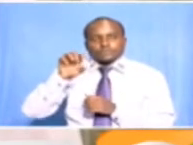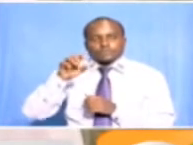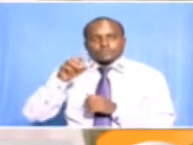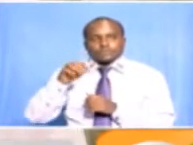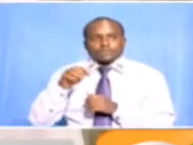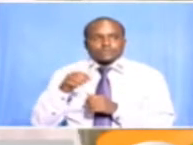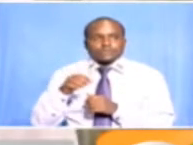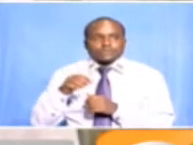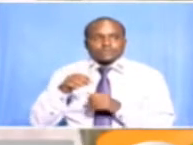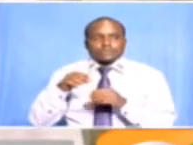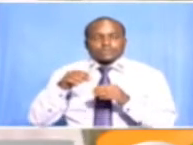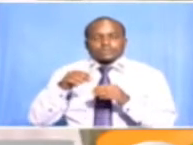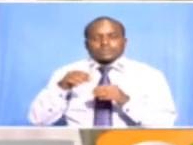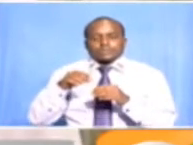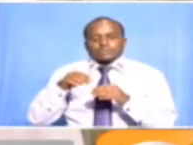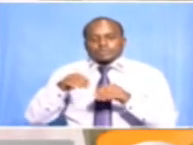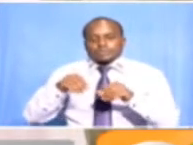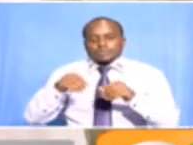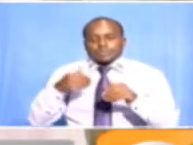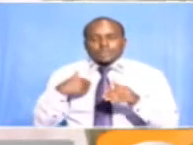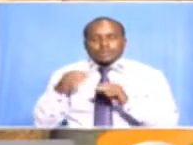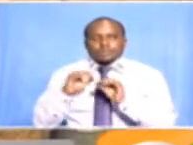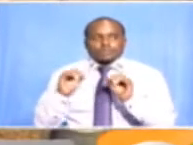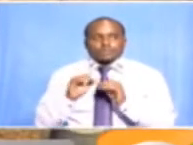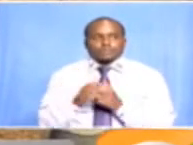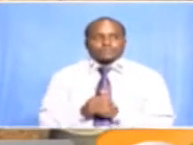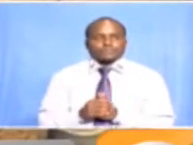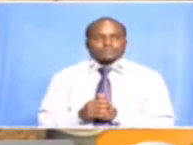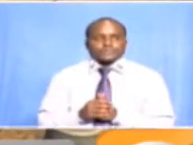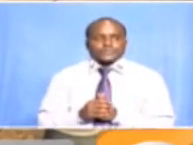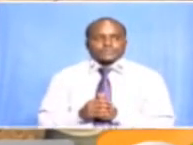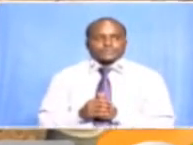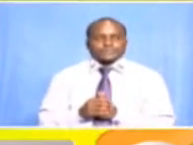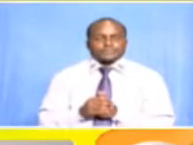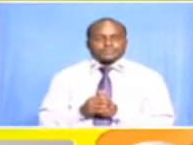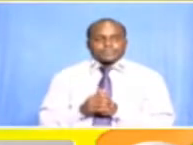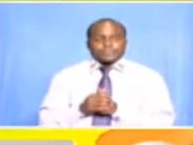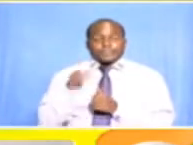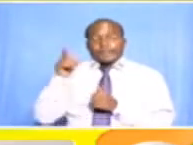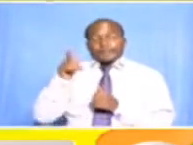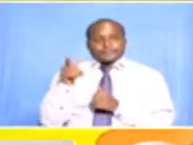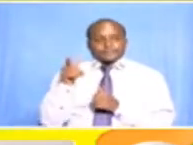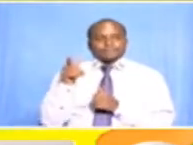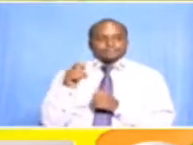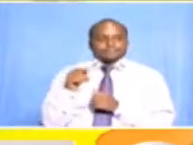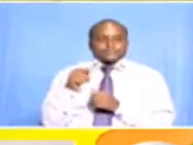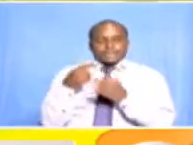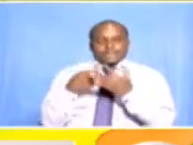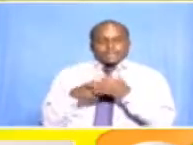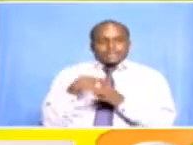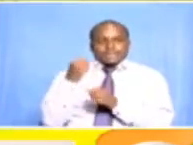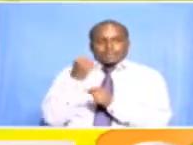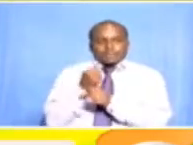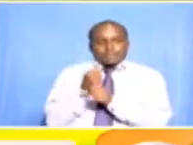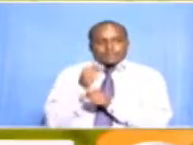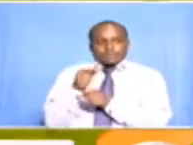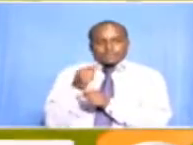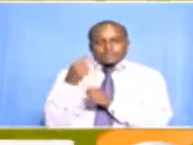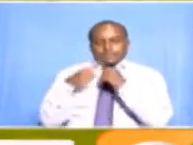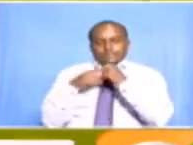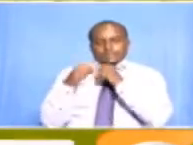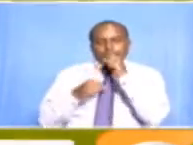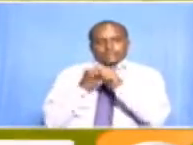ni changarawe. Ile inaitwa pumice. Ibuba, ambaye ni mhandisi, alianza kilimo hiki miaka sita